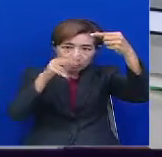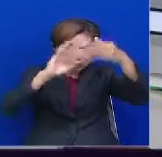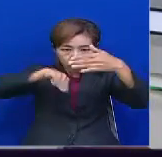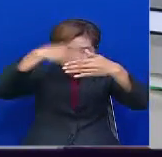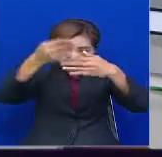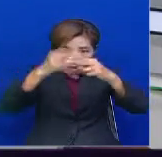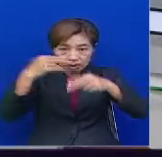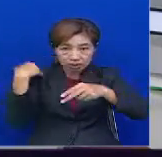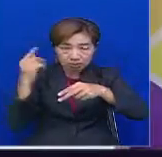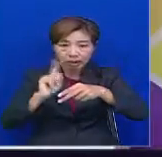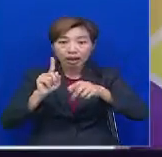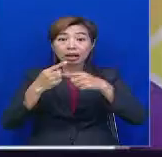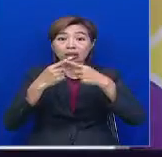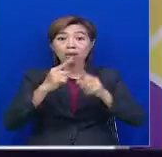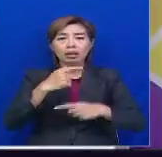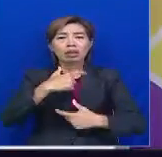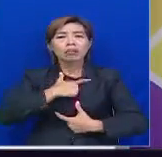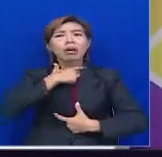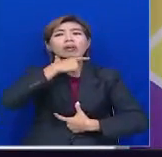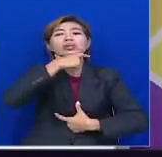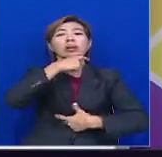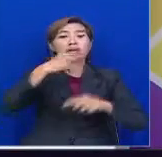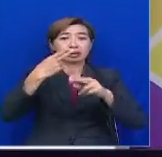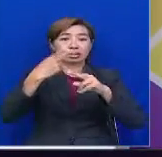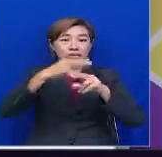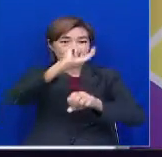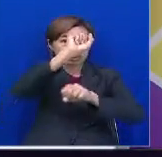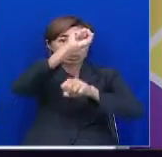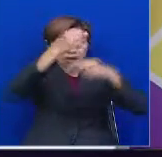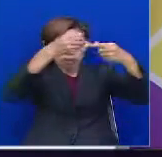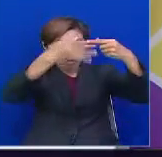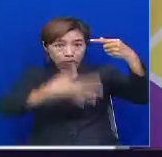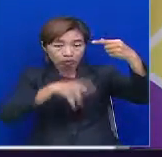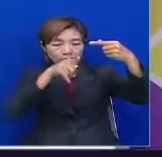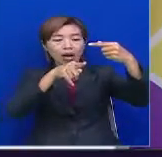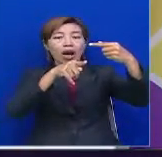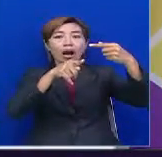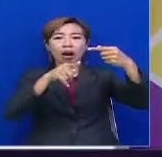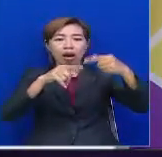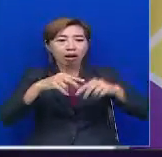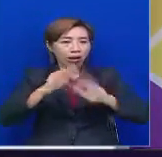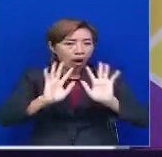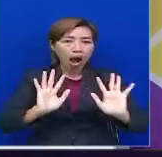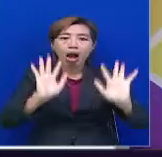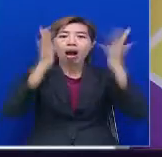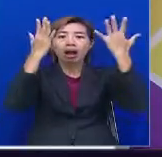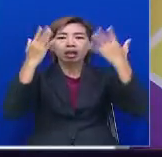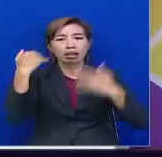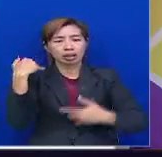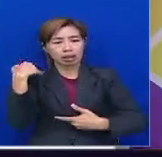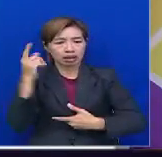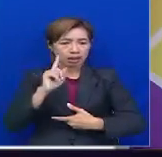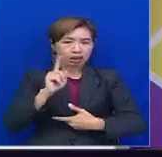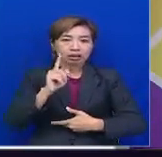จังหวัดแม่ฮ่องสรนะครับที่ใช้อ่าตรวจดูสิทธิการลงประชามติของจังหวัดแม่หสรนะครับก็เหิดายไปอย่างไร้ร่องรอยครับตรวจสอบก่อนนำ